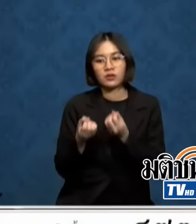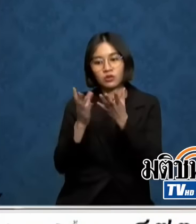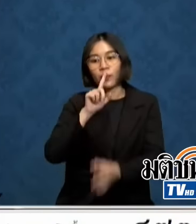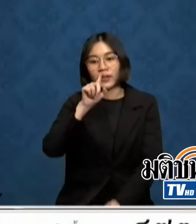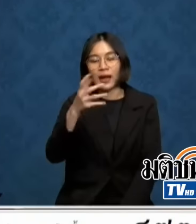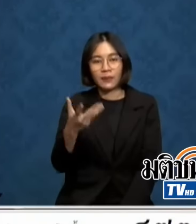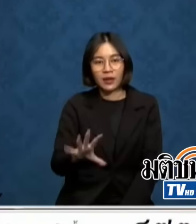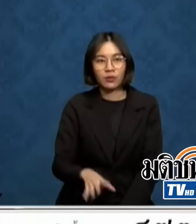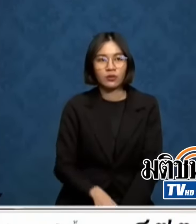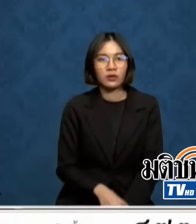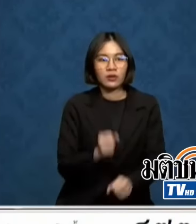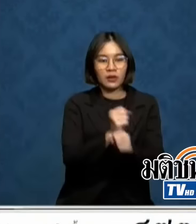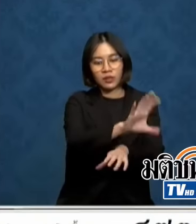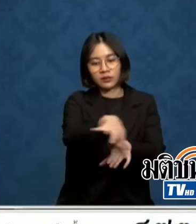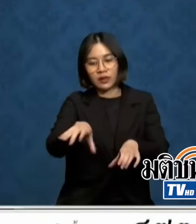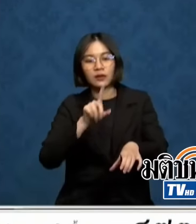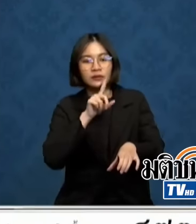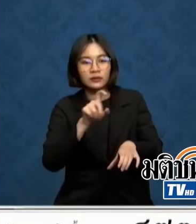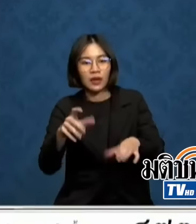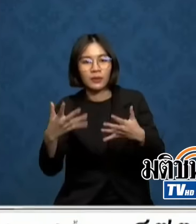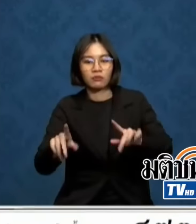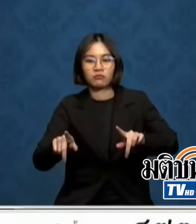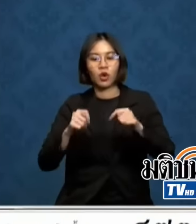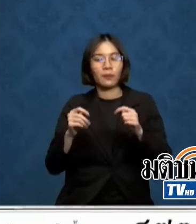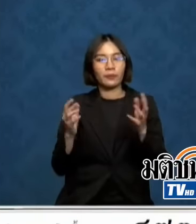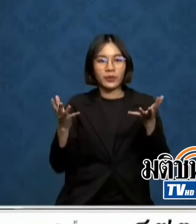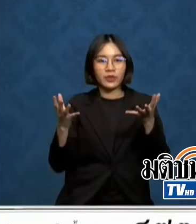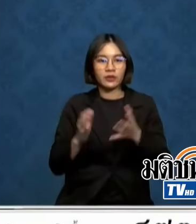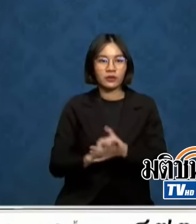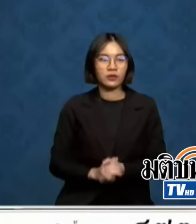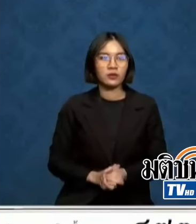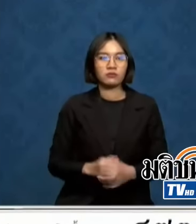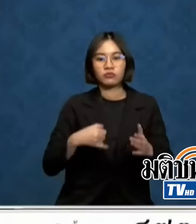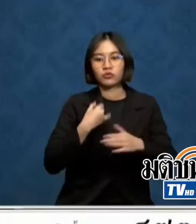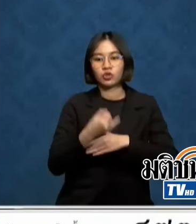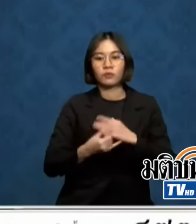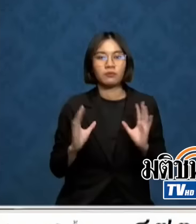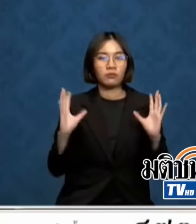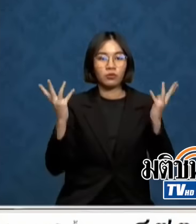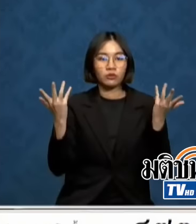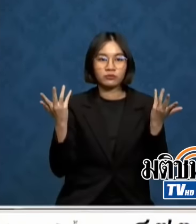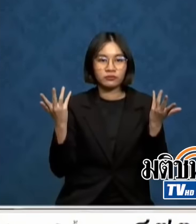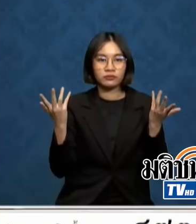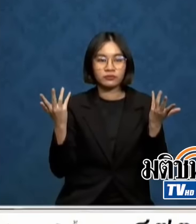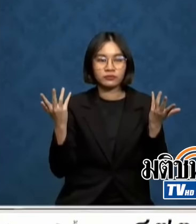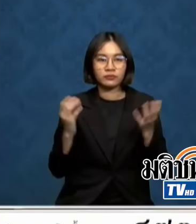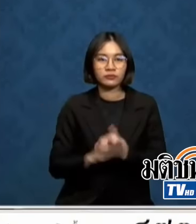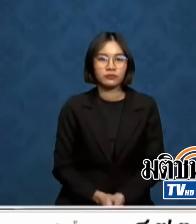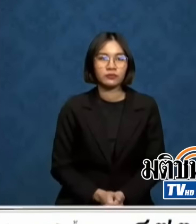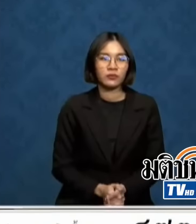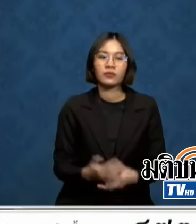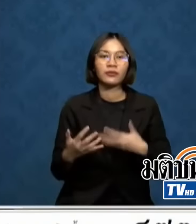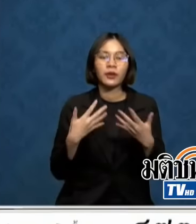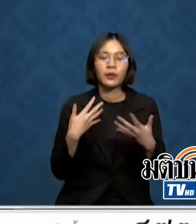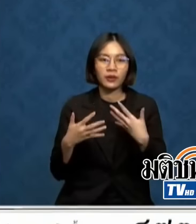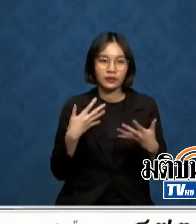แล้วไปถามหน่วยงานแล้วแต่เขาไม่ตอบกลับมาแล้วก็จบแค่นี้ท่านประธานครับไม่